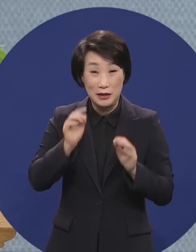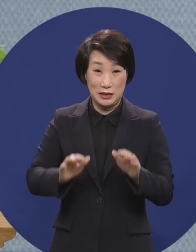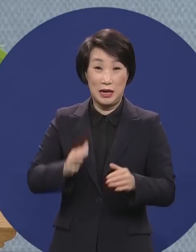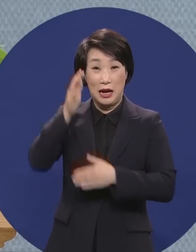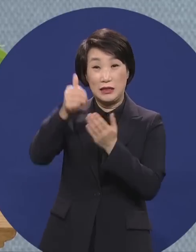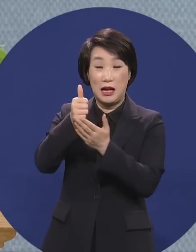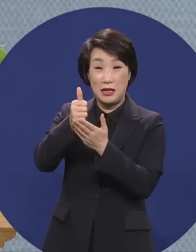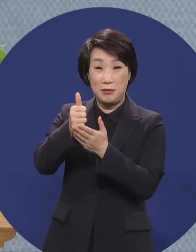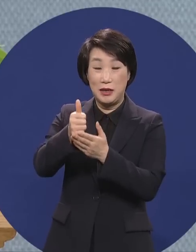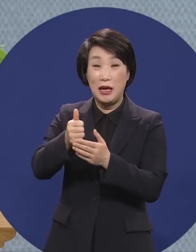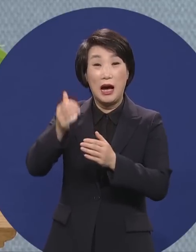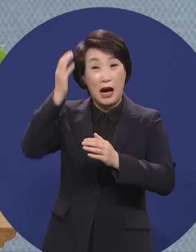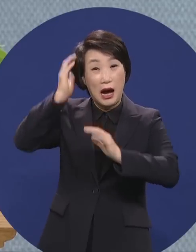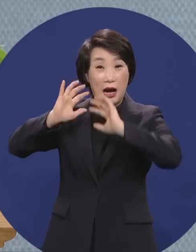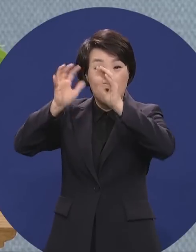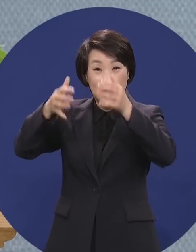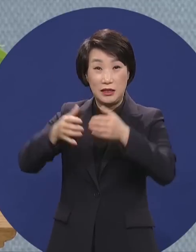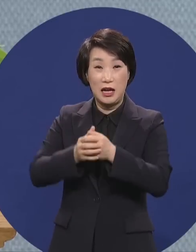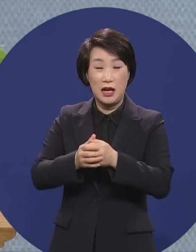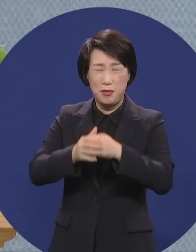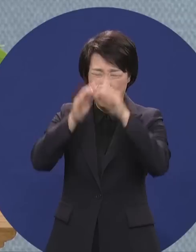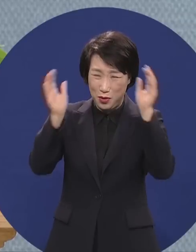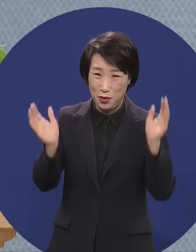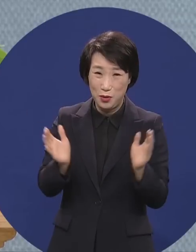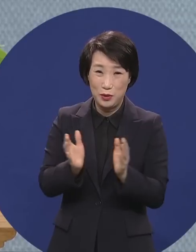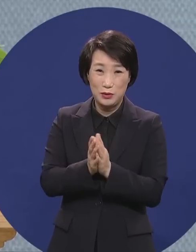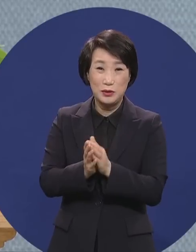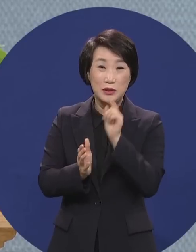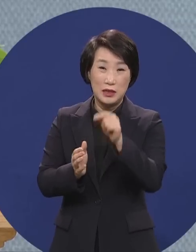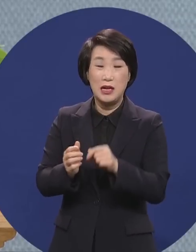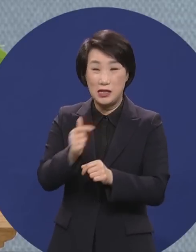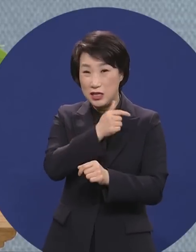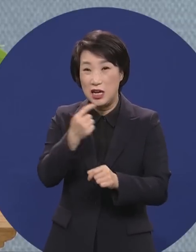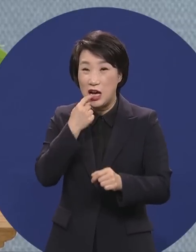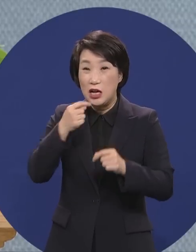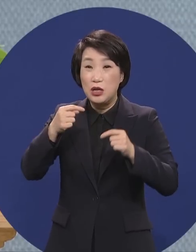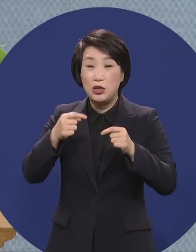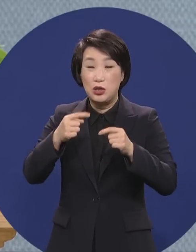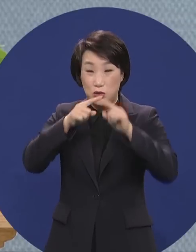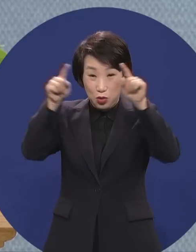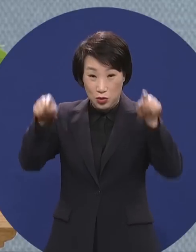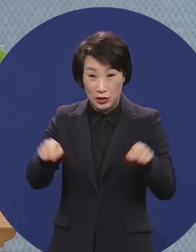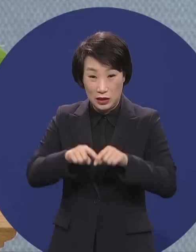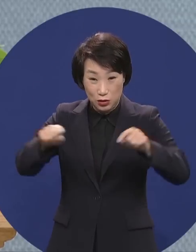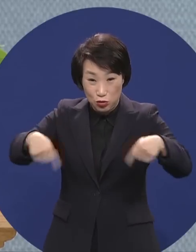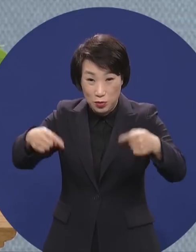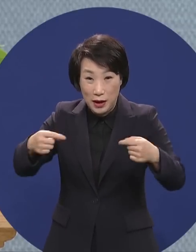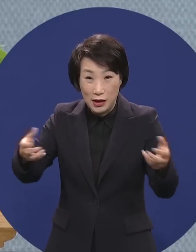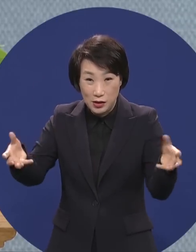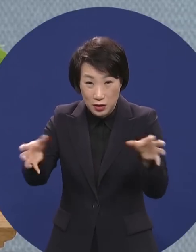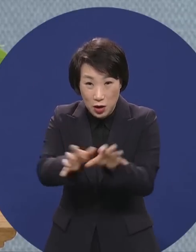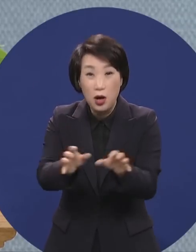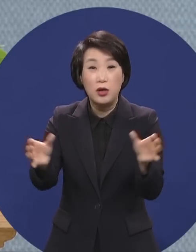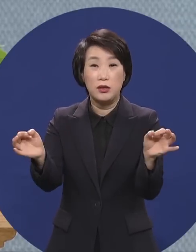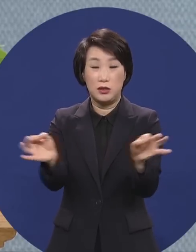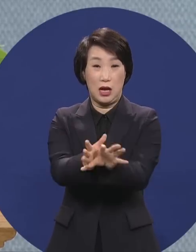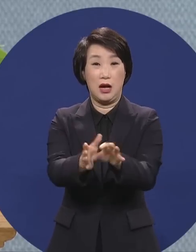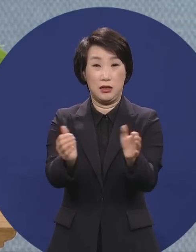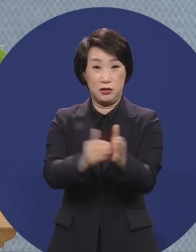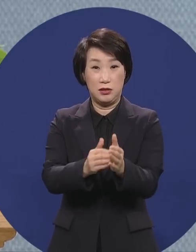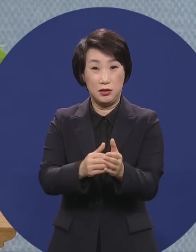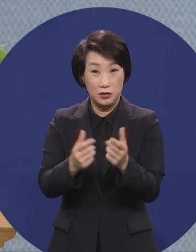하나님께서 저 하늘에 모든 하늘은 큰 종이 드로마이가 아주 말려 떠나가도